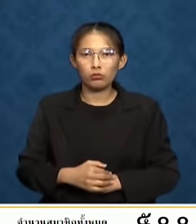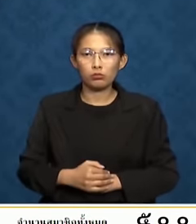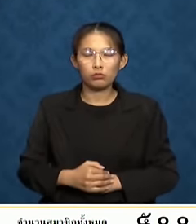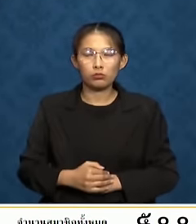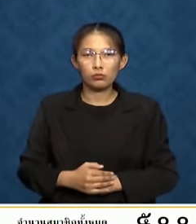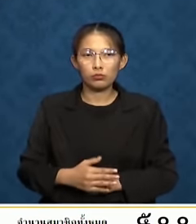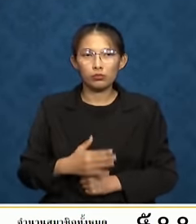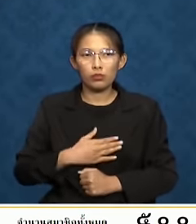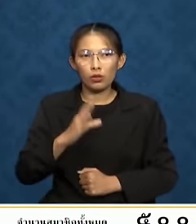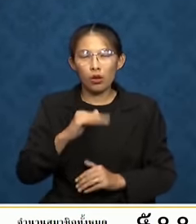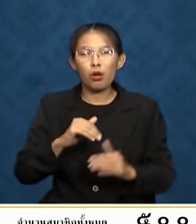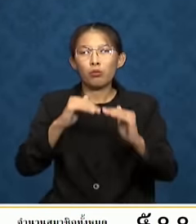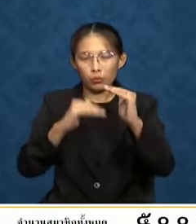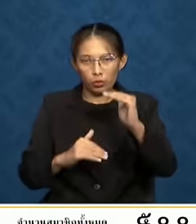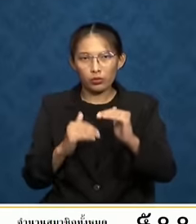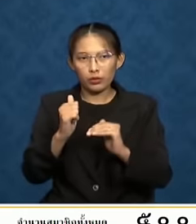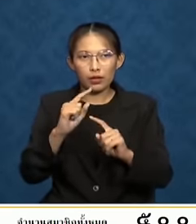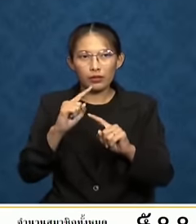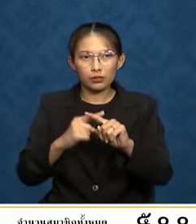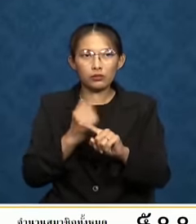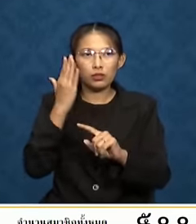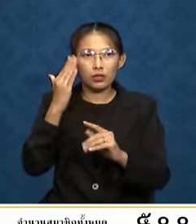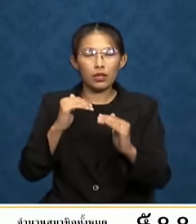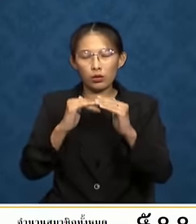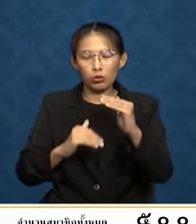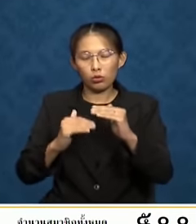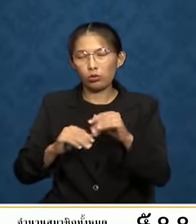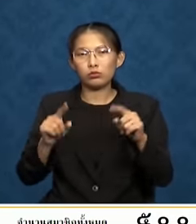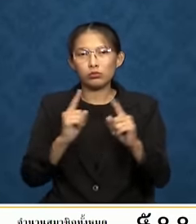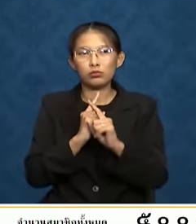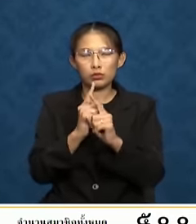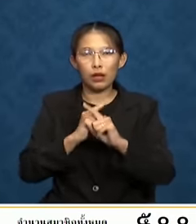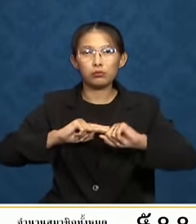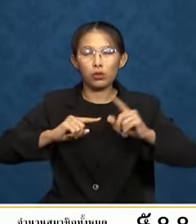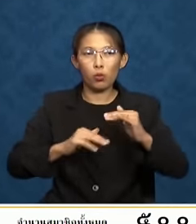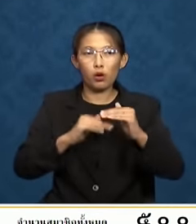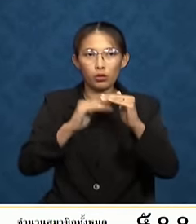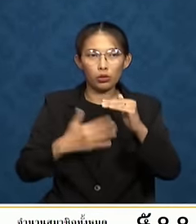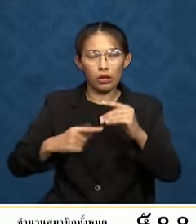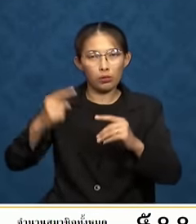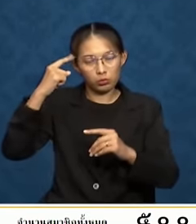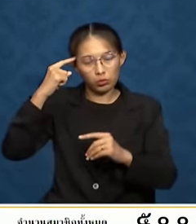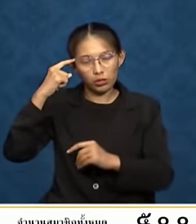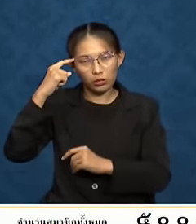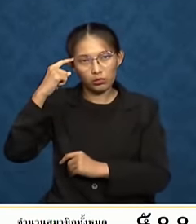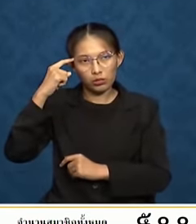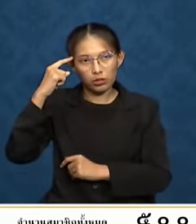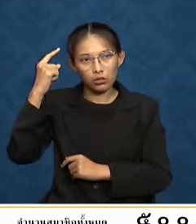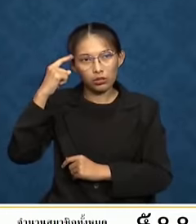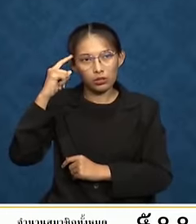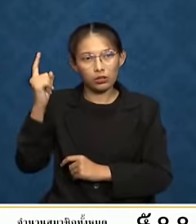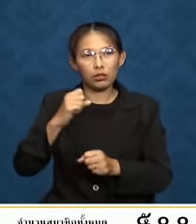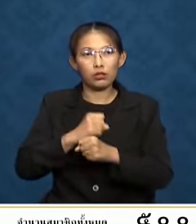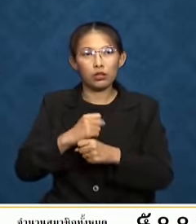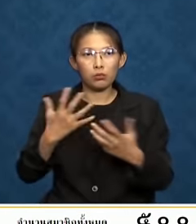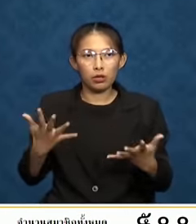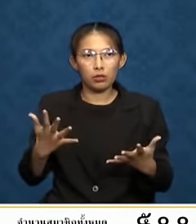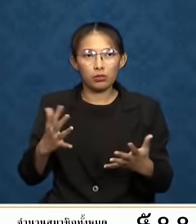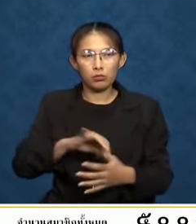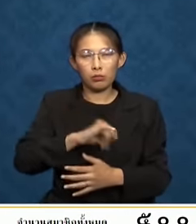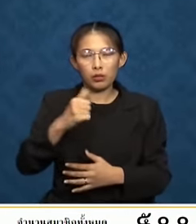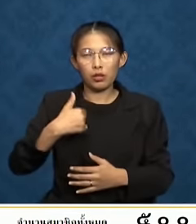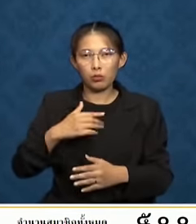ผมลดแน่แหละเดินหน้าไปตามที่เราประกาศไว้แต่ในขณะที่รดไปผมต้องคิดนะคิดนะเอาไงถึงวันหนึ่ง